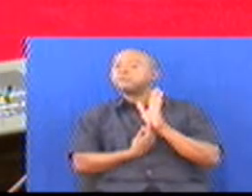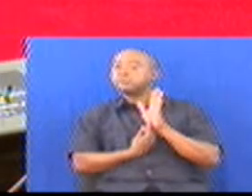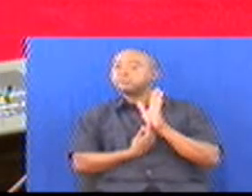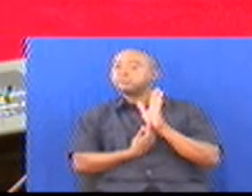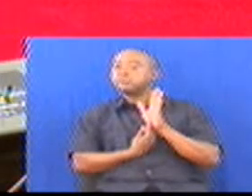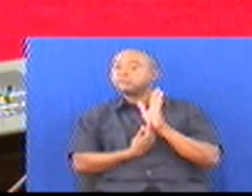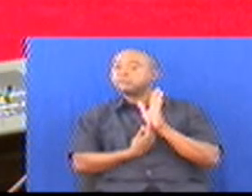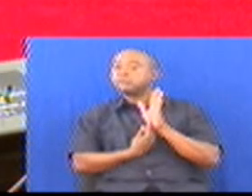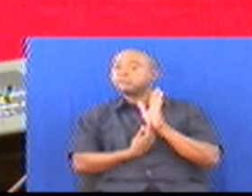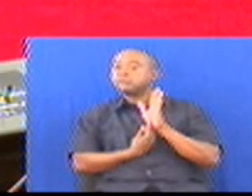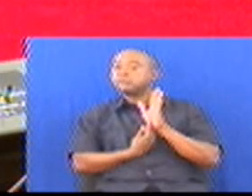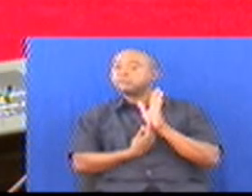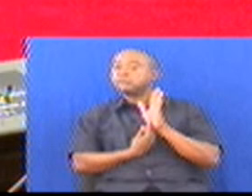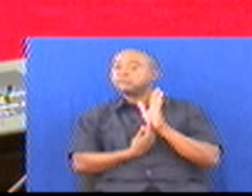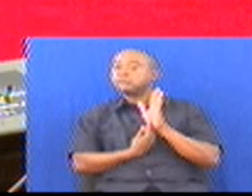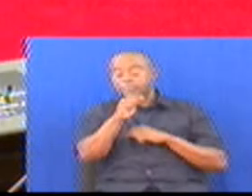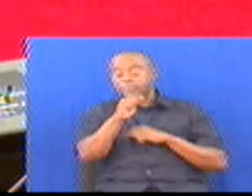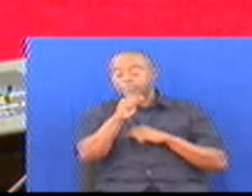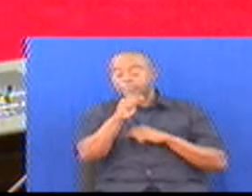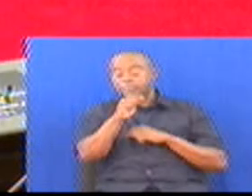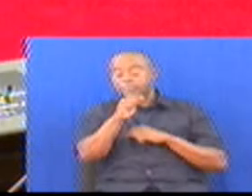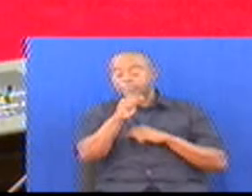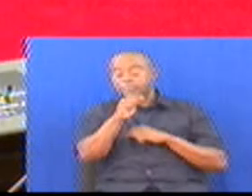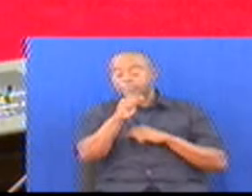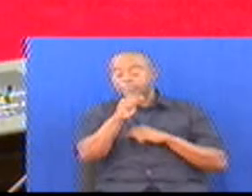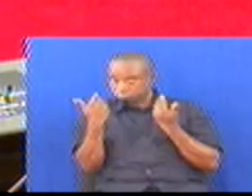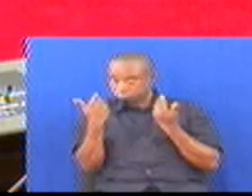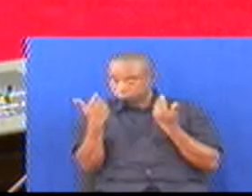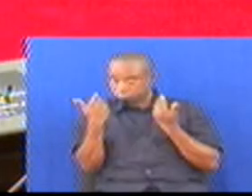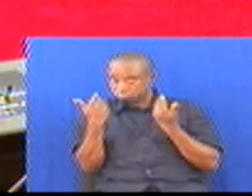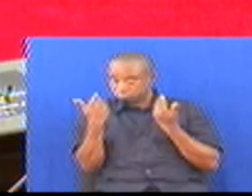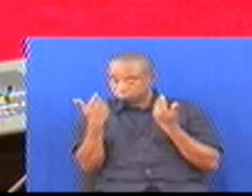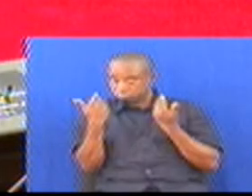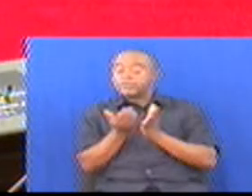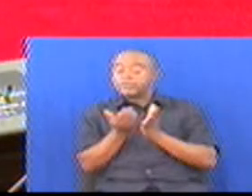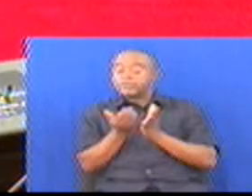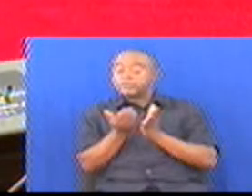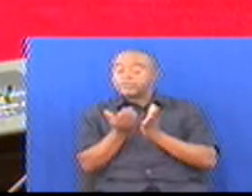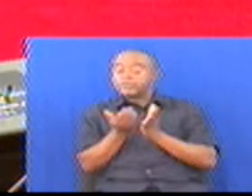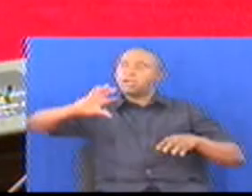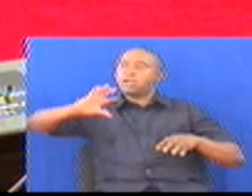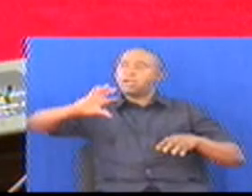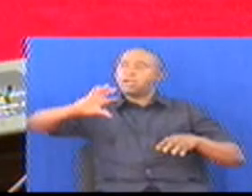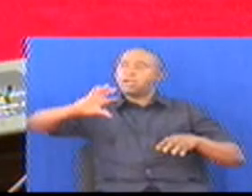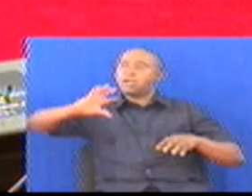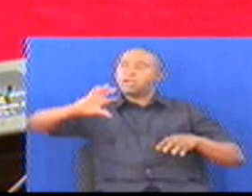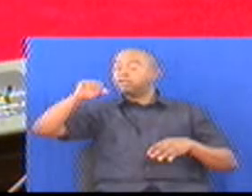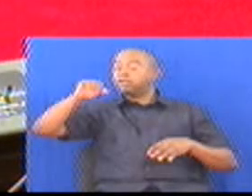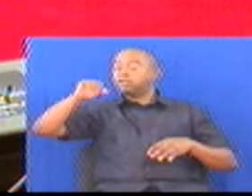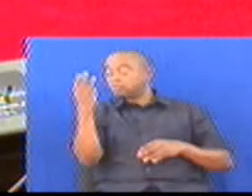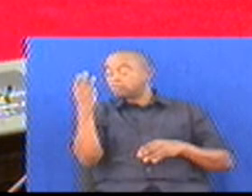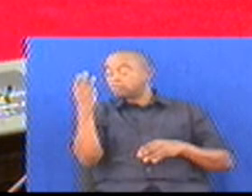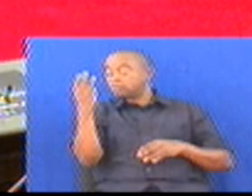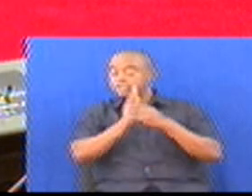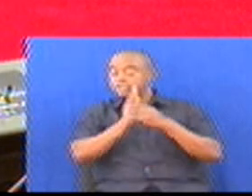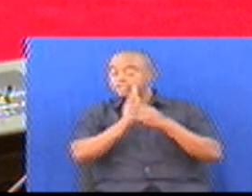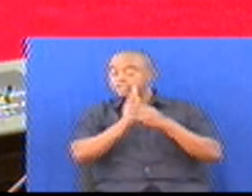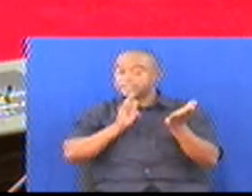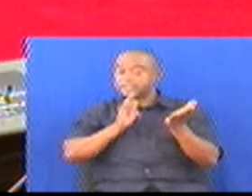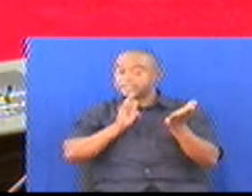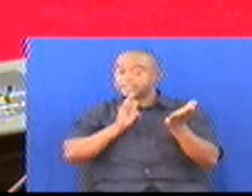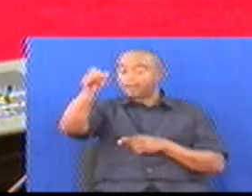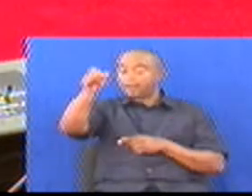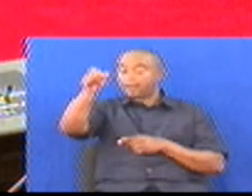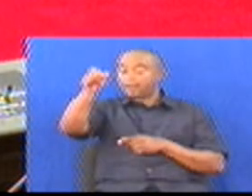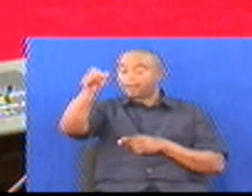milioni 6 kwa mwaka. Aidha, ufungaji wa rada 3 za kuongozea ndege za kiraia katika viwanja vya ndege vya